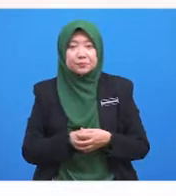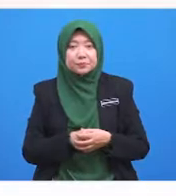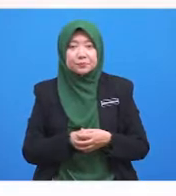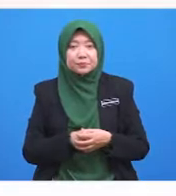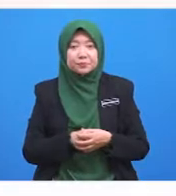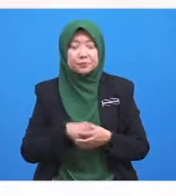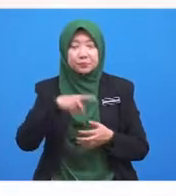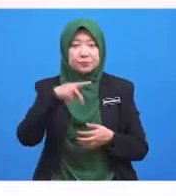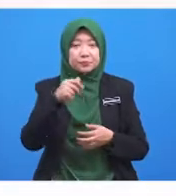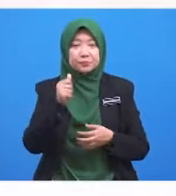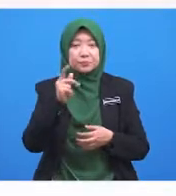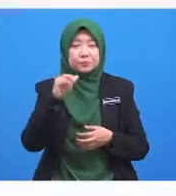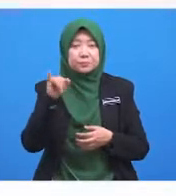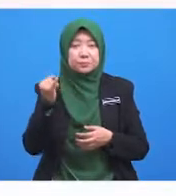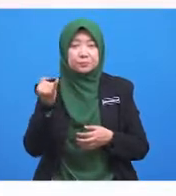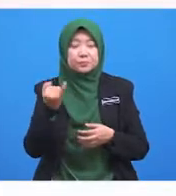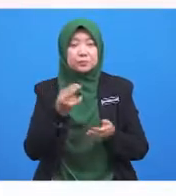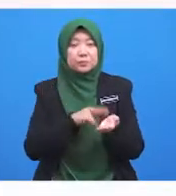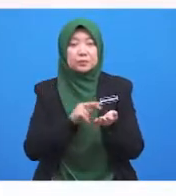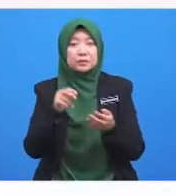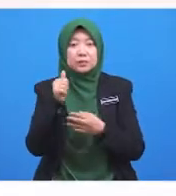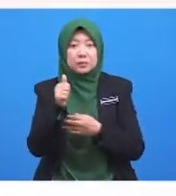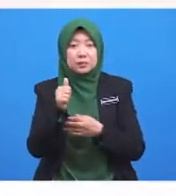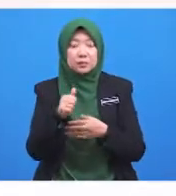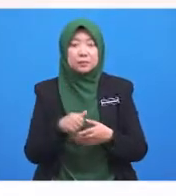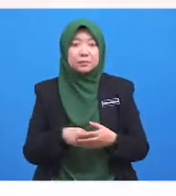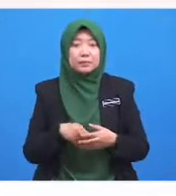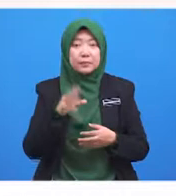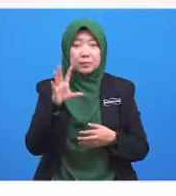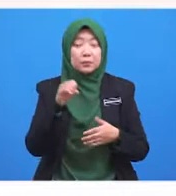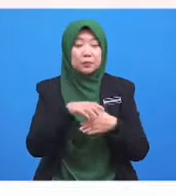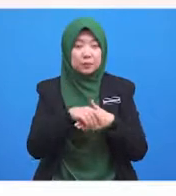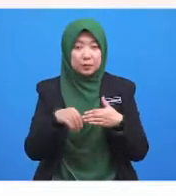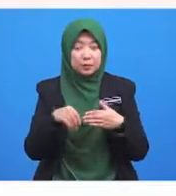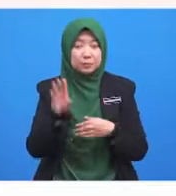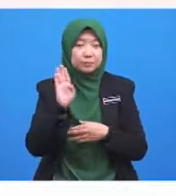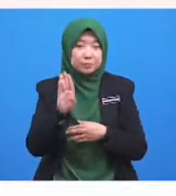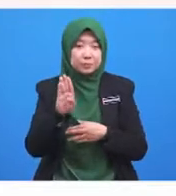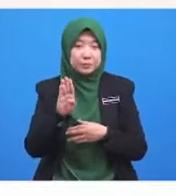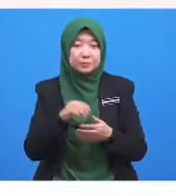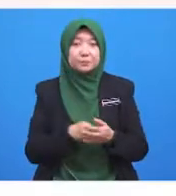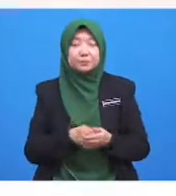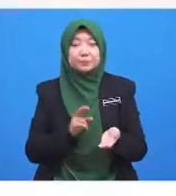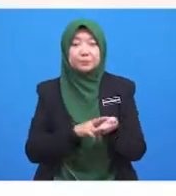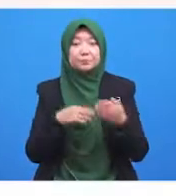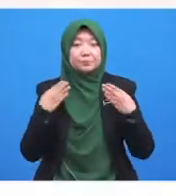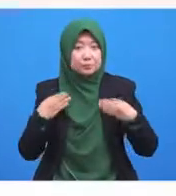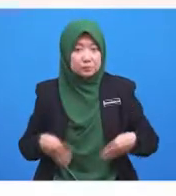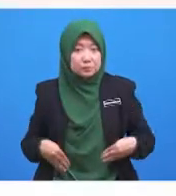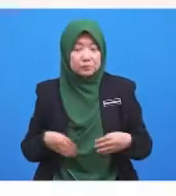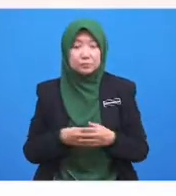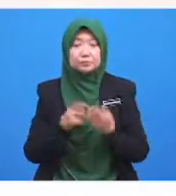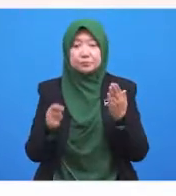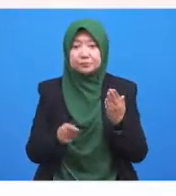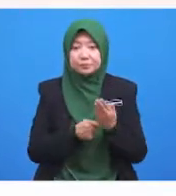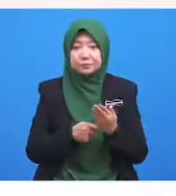Pakej rawatan A, rawatan badan RM50. Pakej rawatan B, rawatan badan